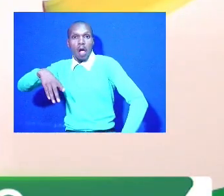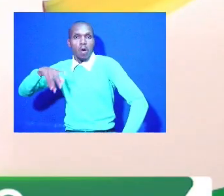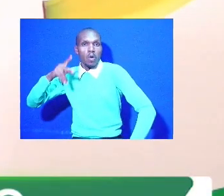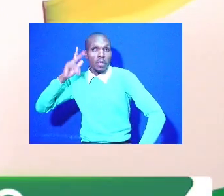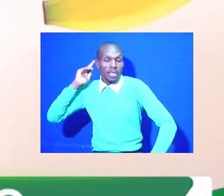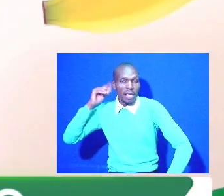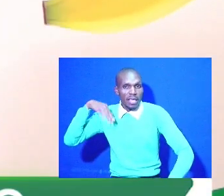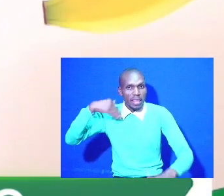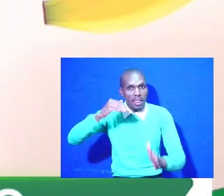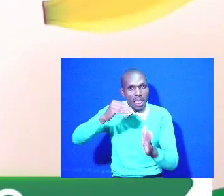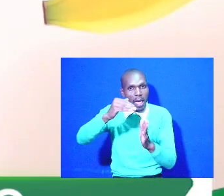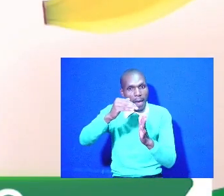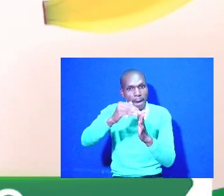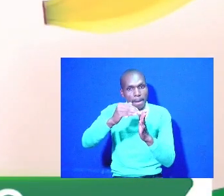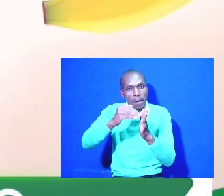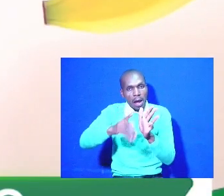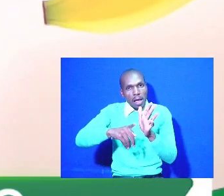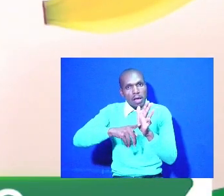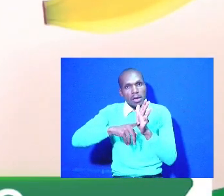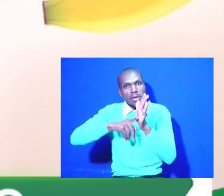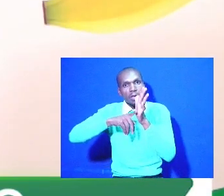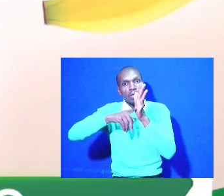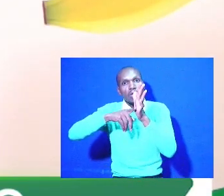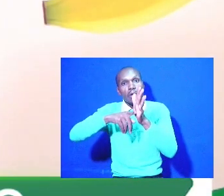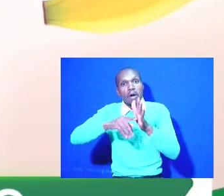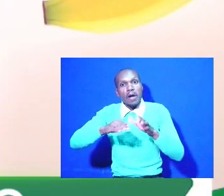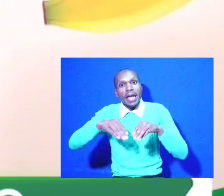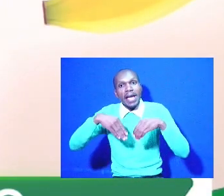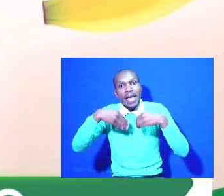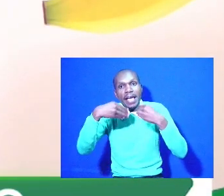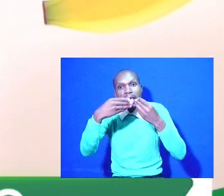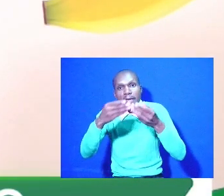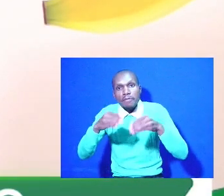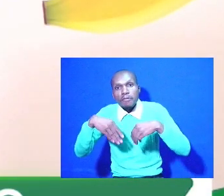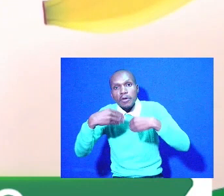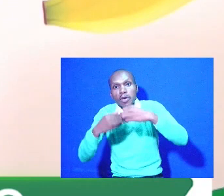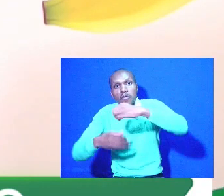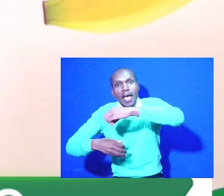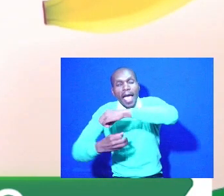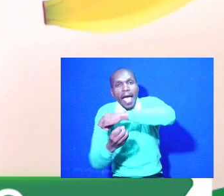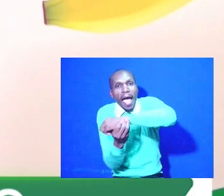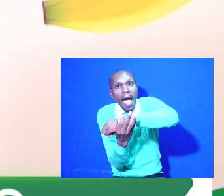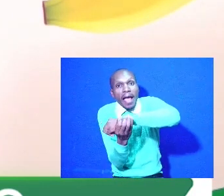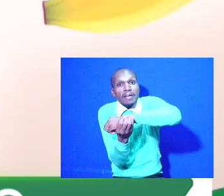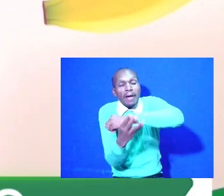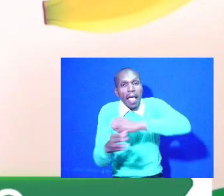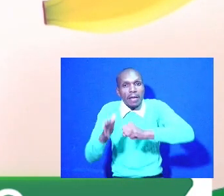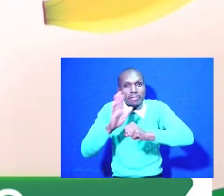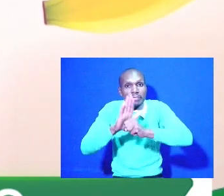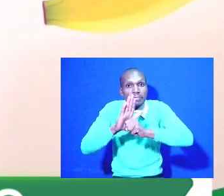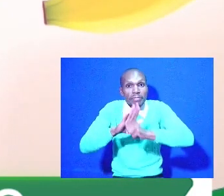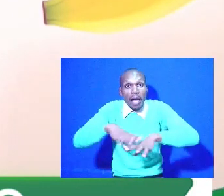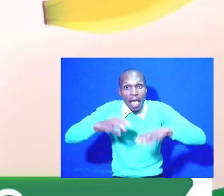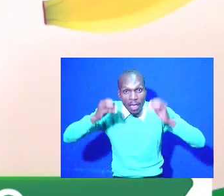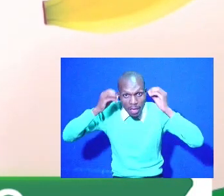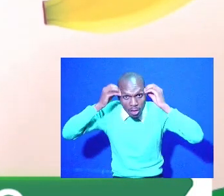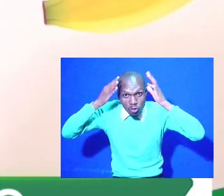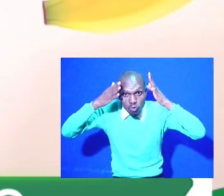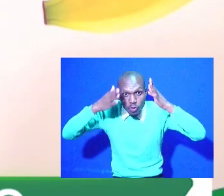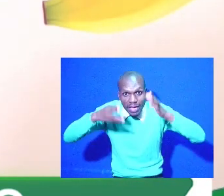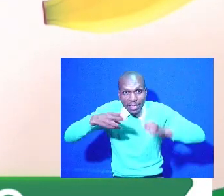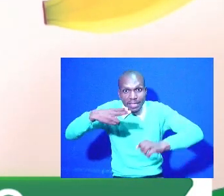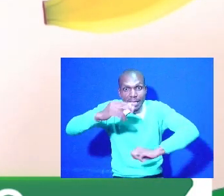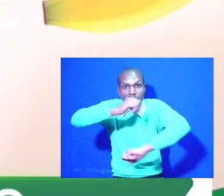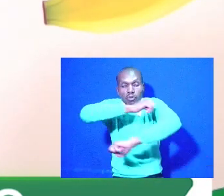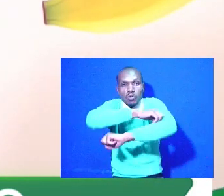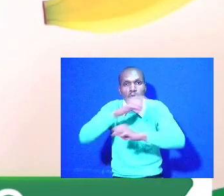Umuroberio uria bwo kwene kingonyare ko bago kwene na obo seme gochia sabana wechi skuru ne che secondary nigonyara ko bago korekana